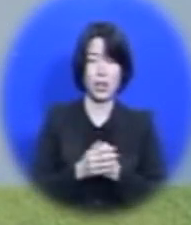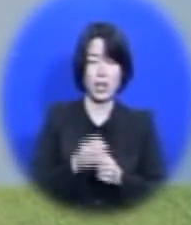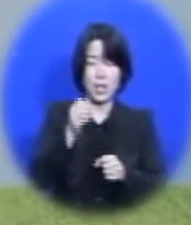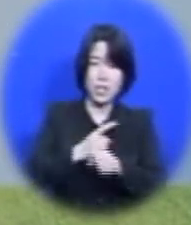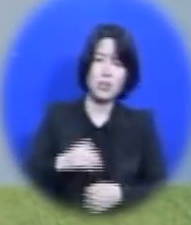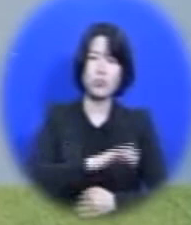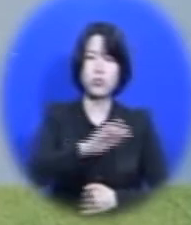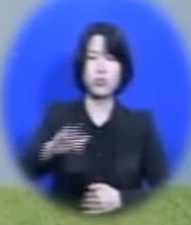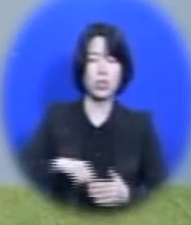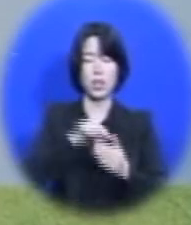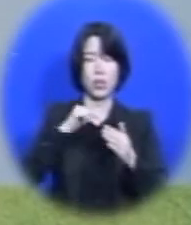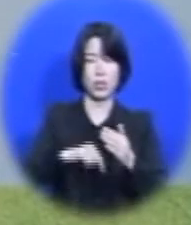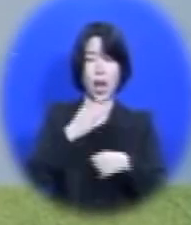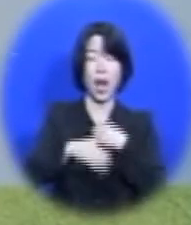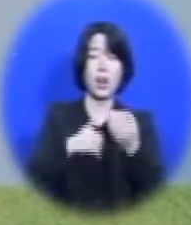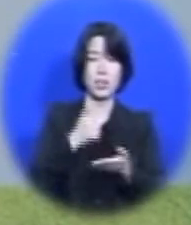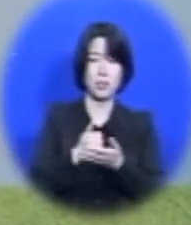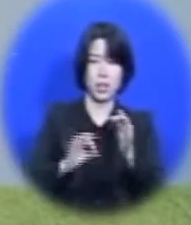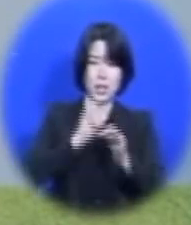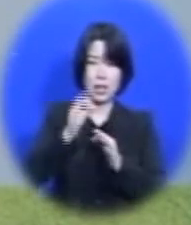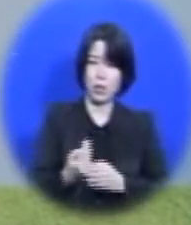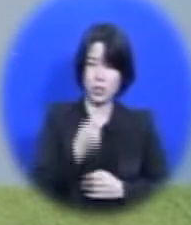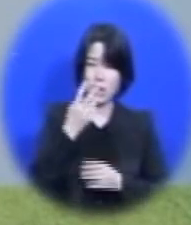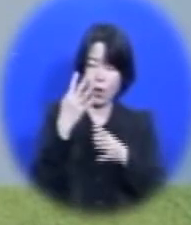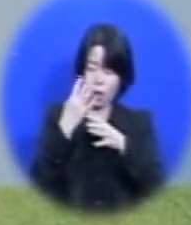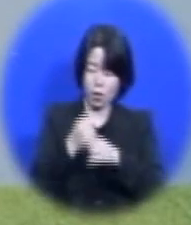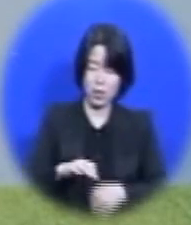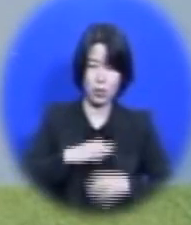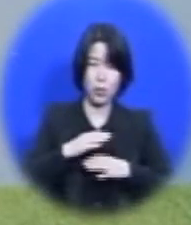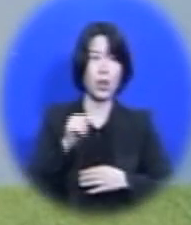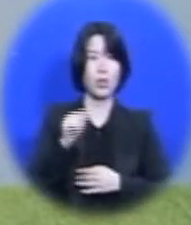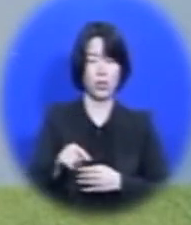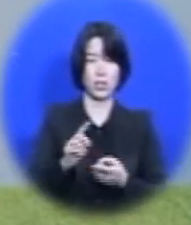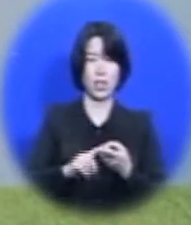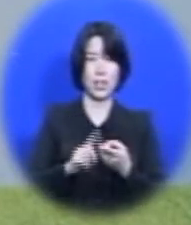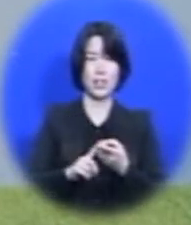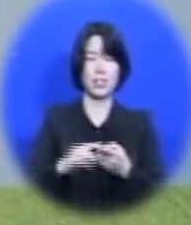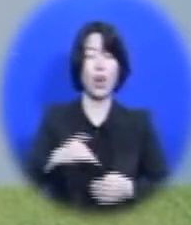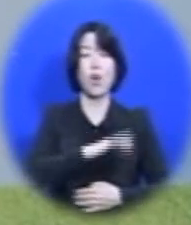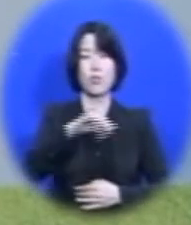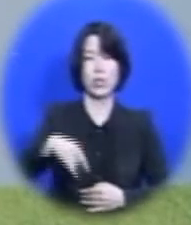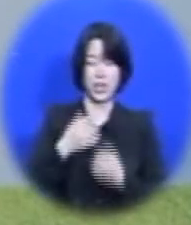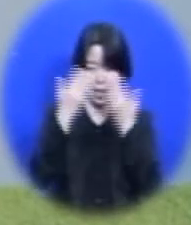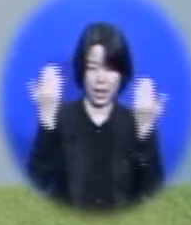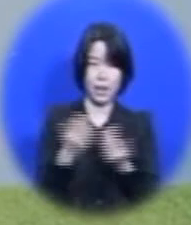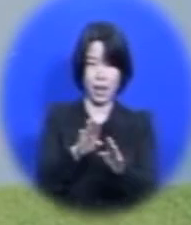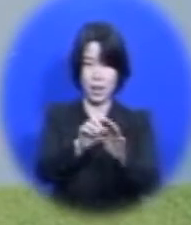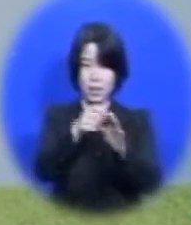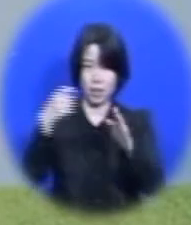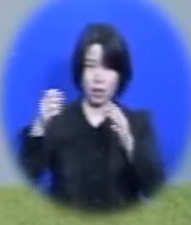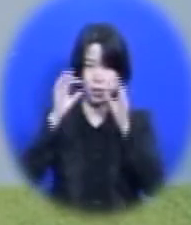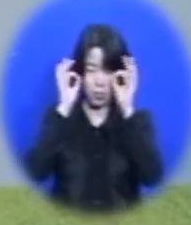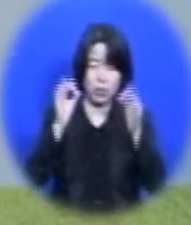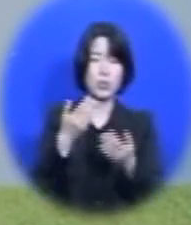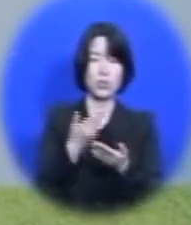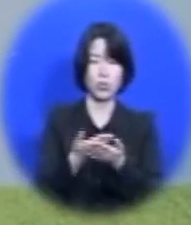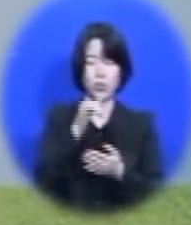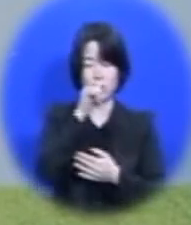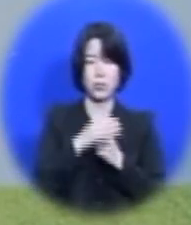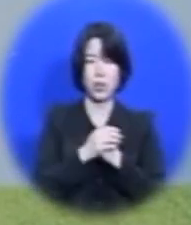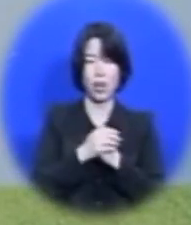우리 가운데 하나님은 영생이 얼마나 놀라운 것인가를 우리에게 다 열어 보여주고 있습니다. 막연한